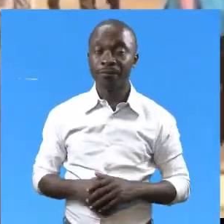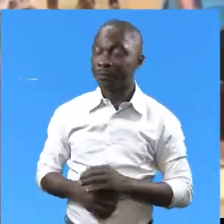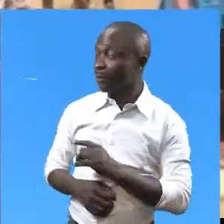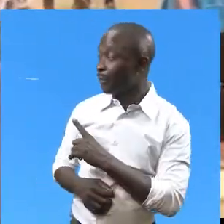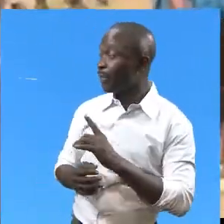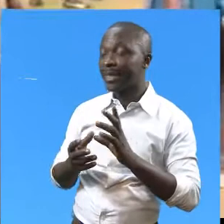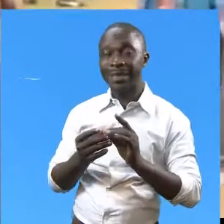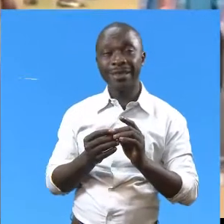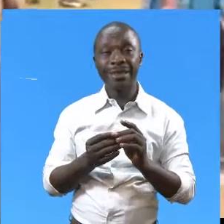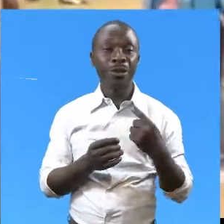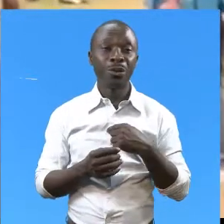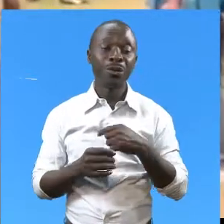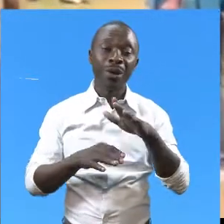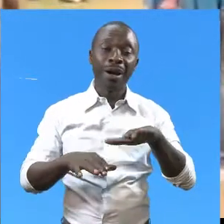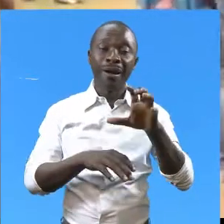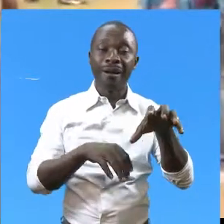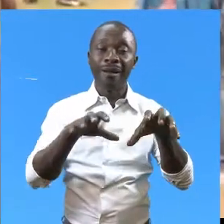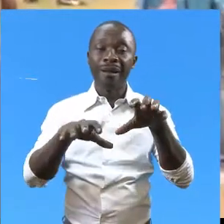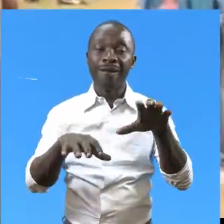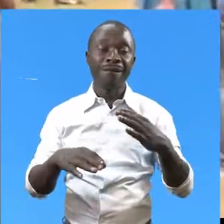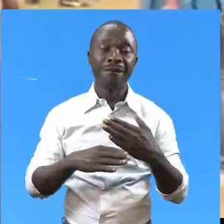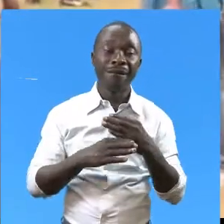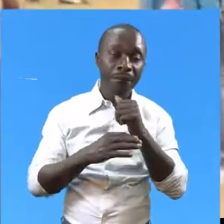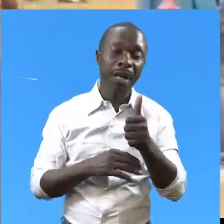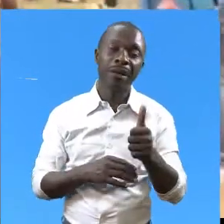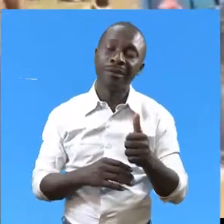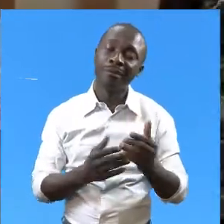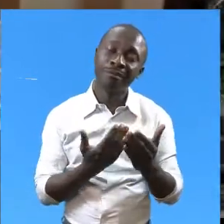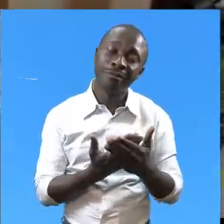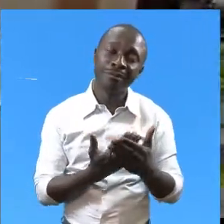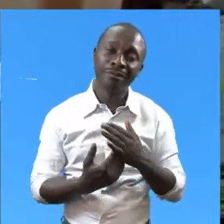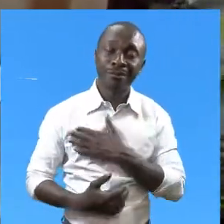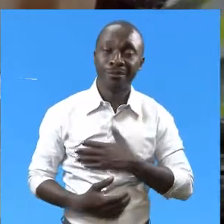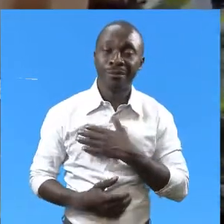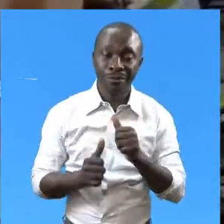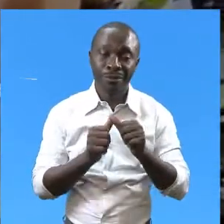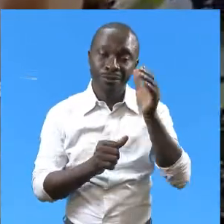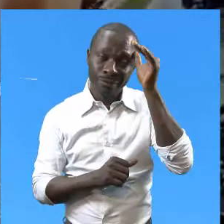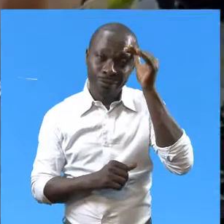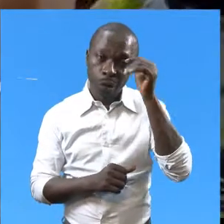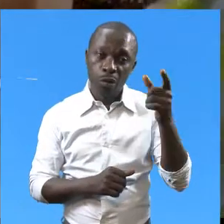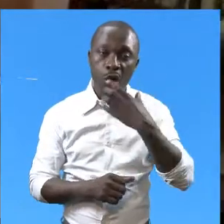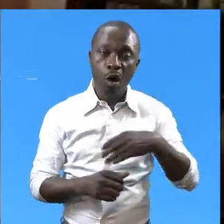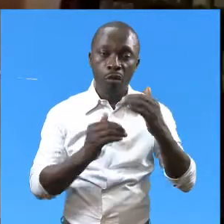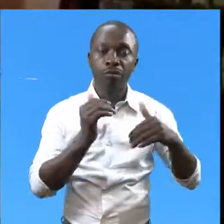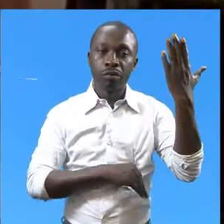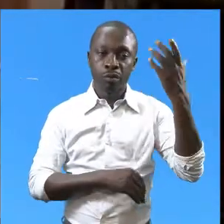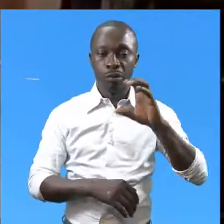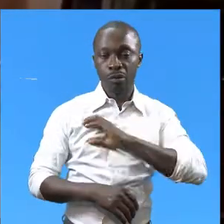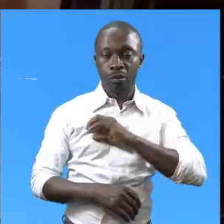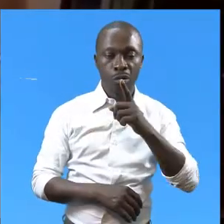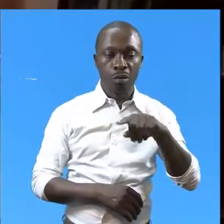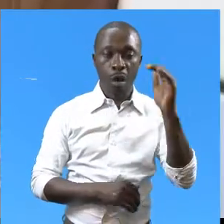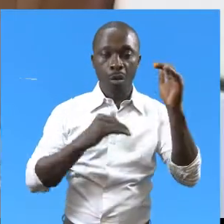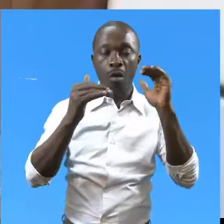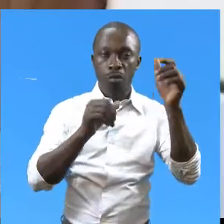localité qui faut la sécurité. Et quand la sécurité bat déjà un tel travail, nous ne pouvons qu'à apprécier. Les enquêtes ouvertes par le procureur et le commissariat de